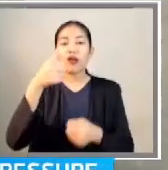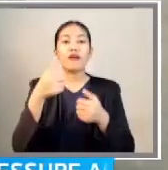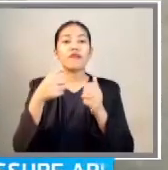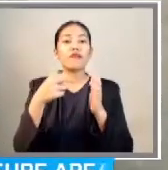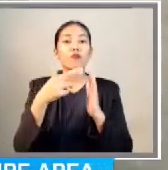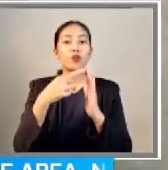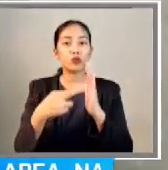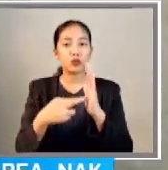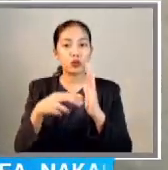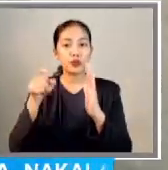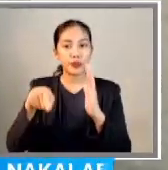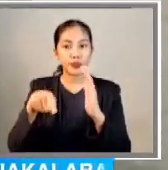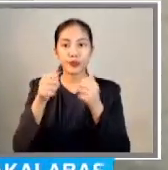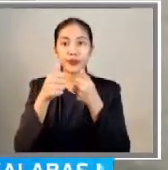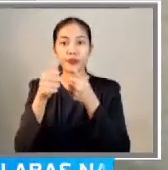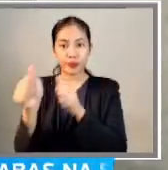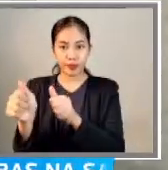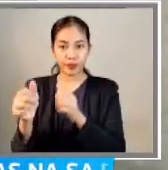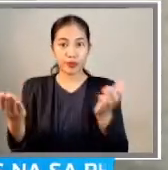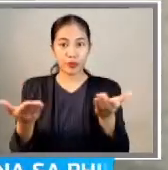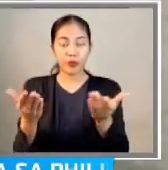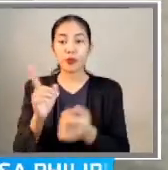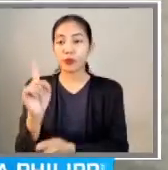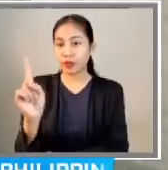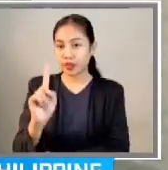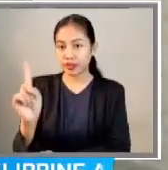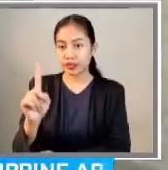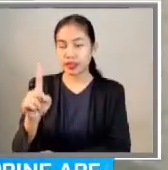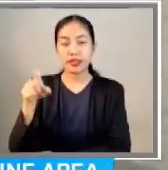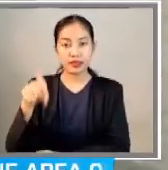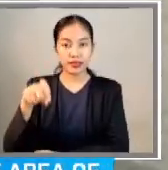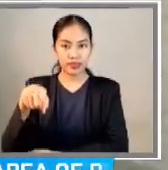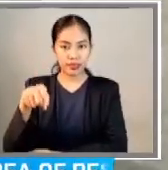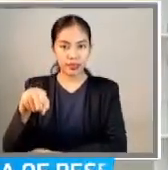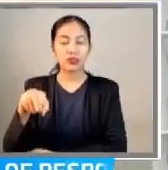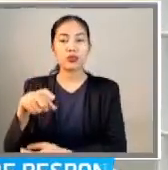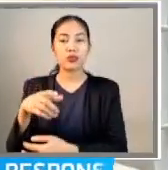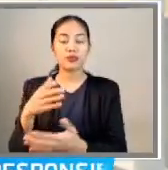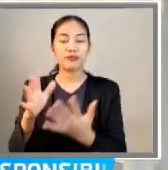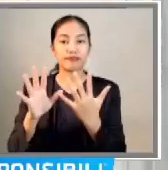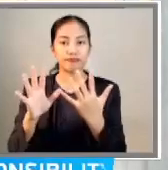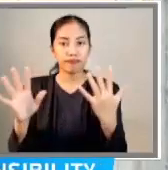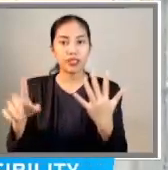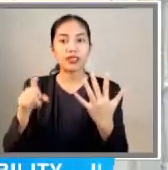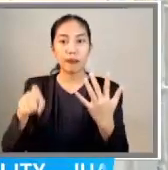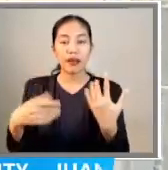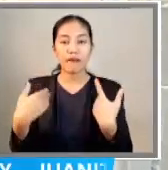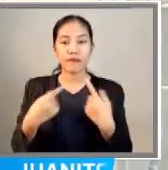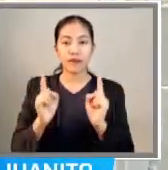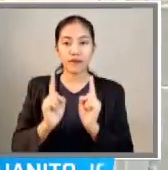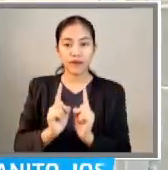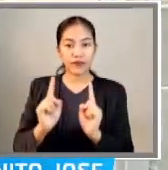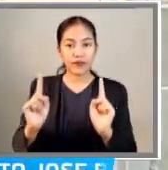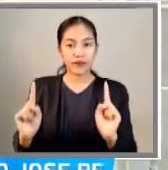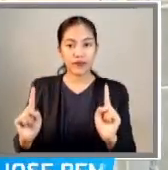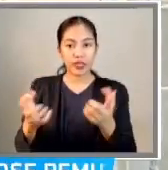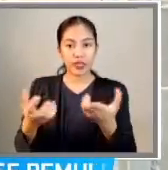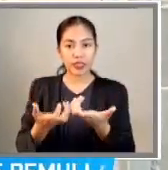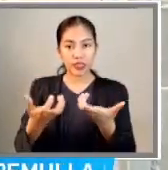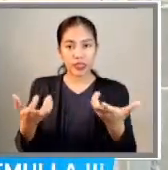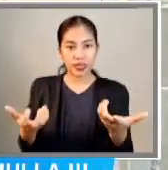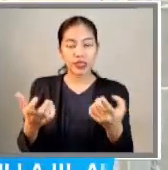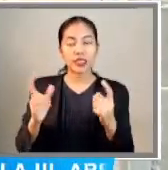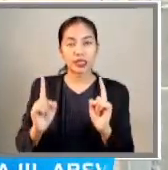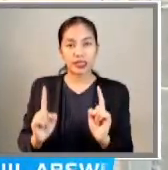dito ay kailangan maayos po ang pila, merong social distancing or physical distancing na tinatawag.